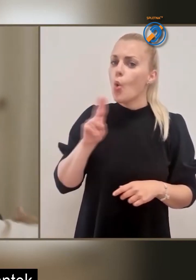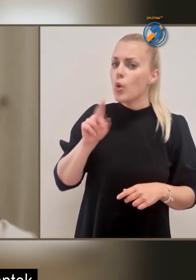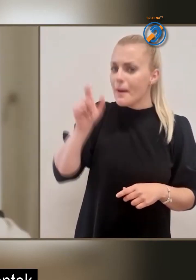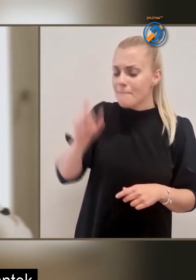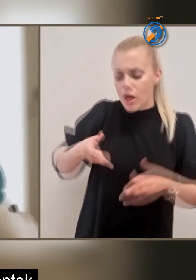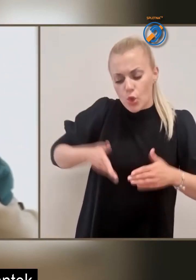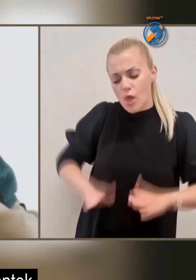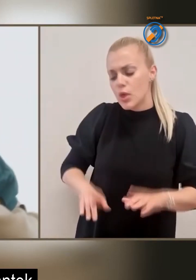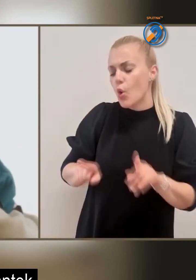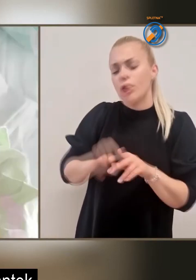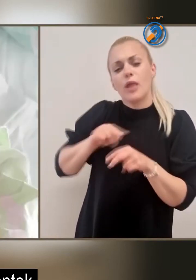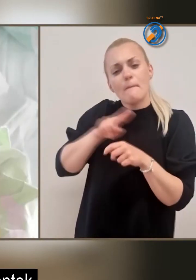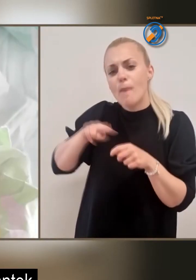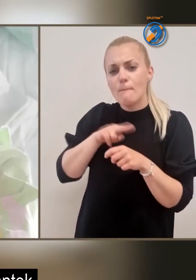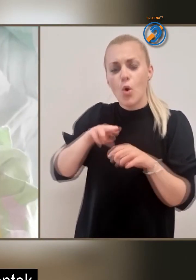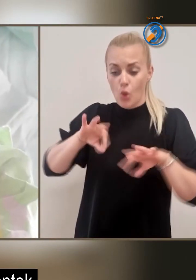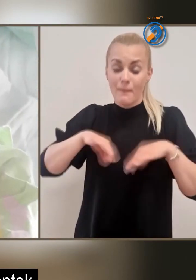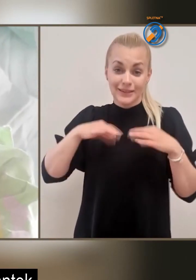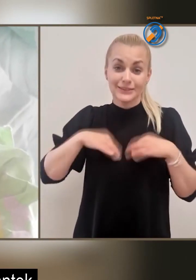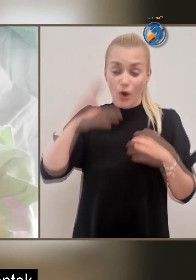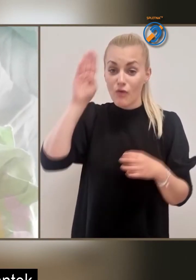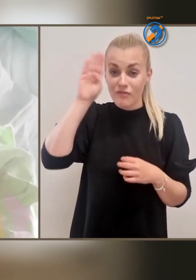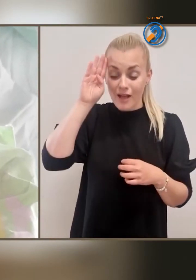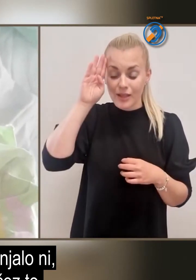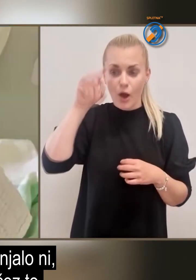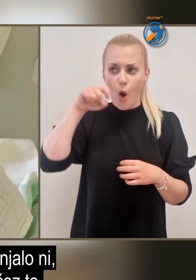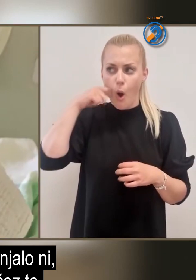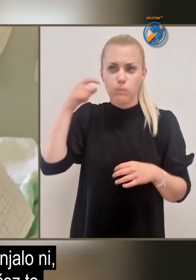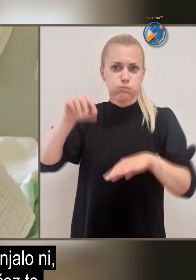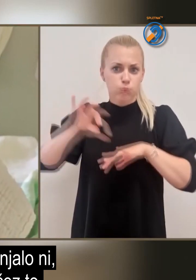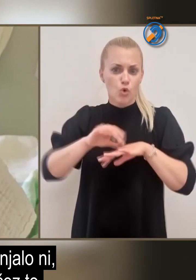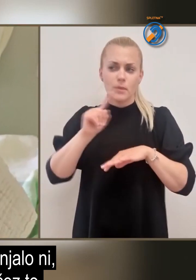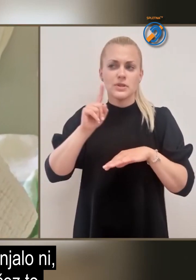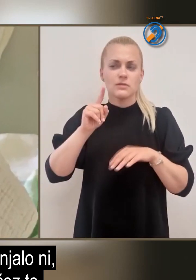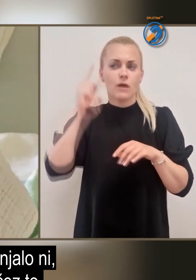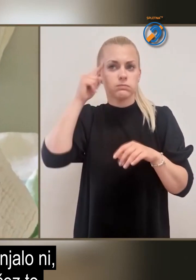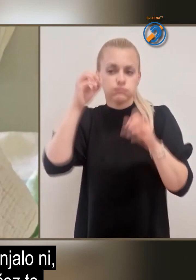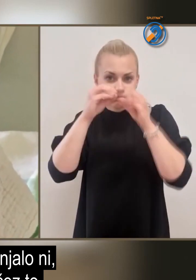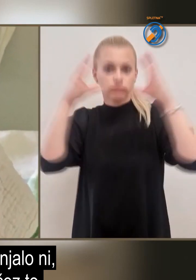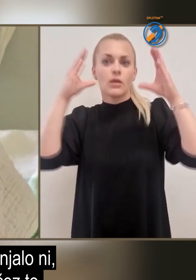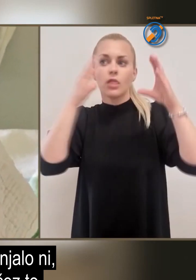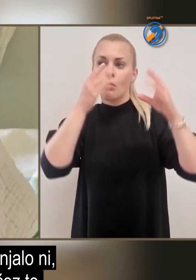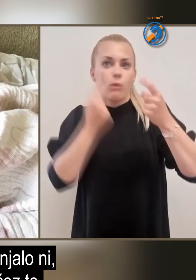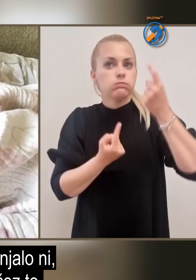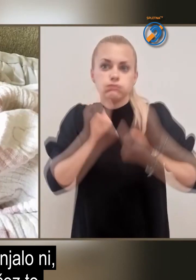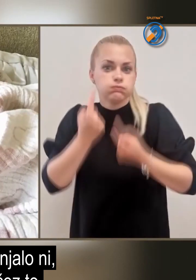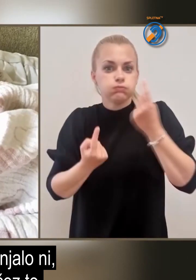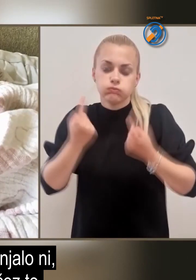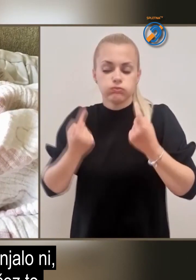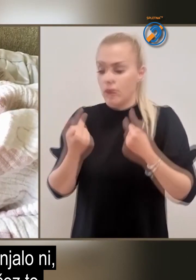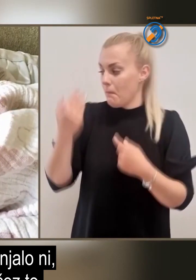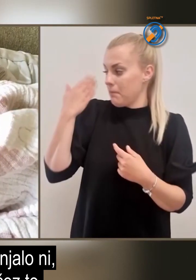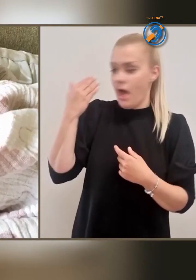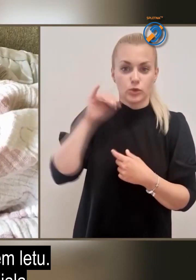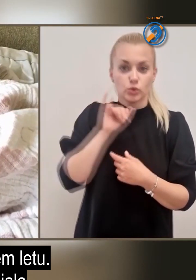Urban se je rodil kot popolnoma zdrav fantek. Samo o tom se nama niti sanjalo ni, da bo naša družina